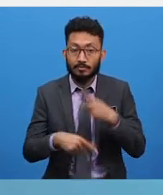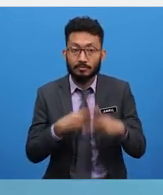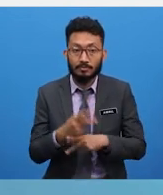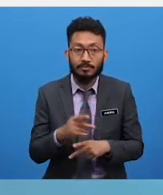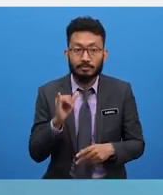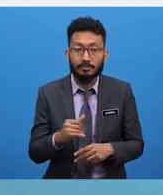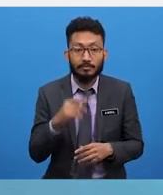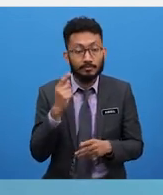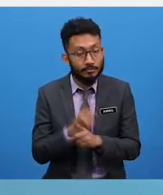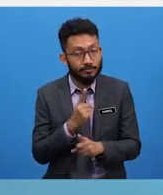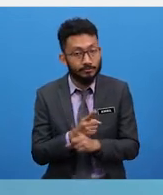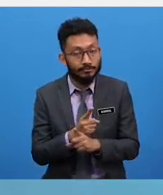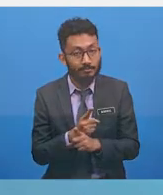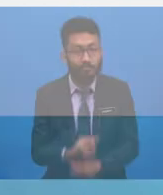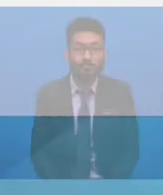betul.